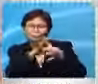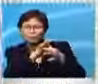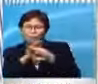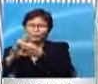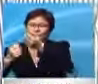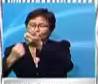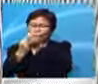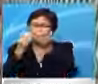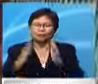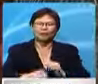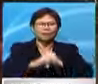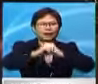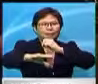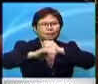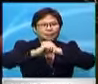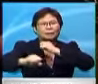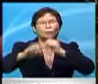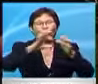jentera